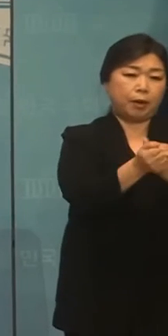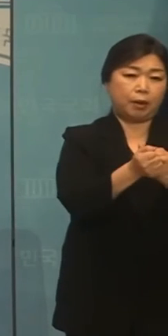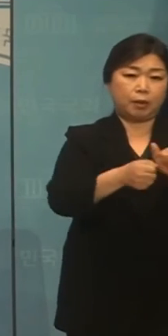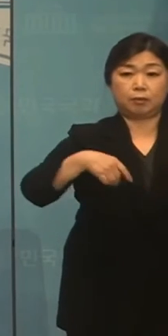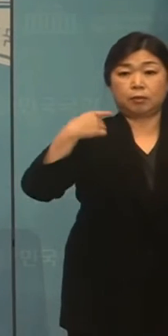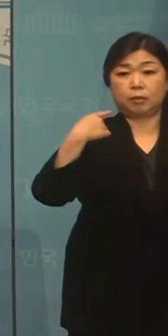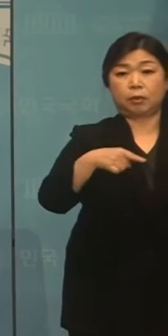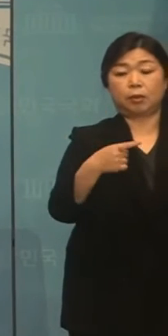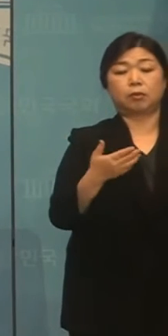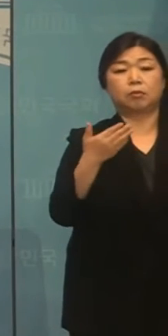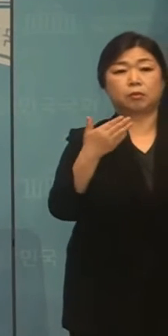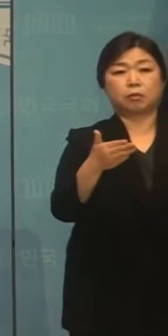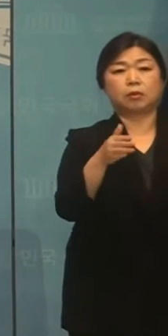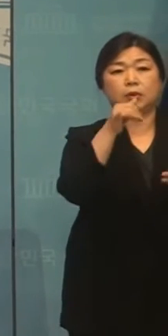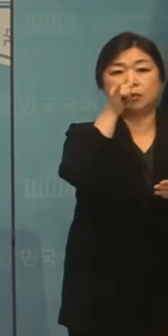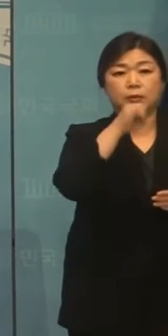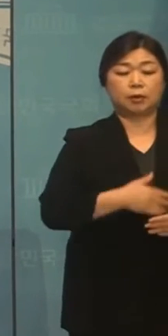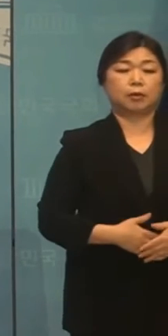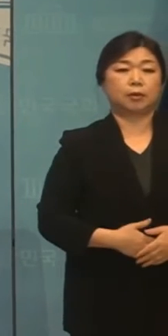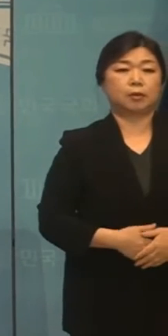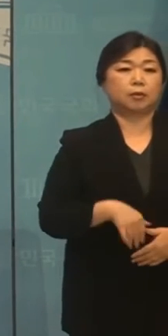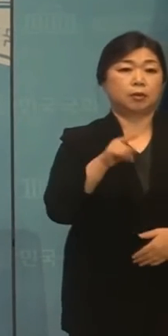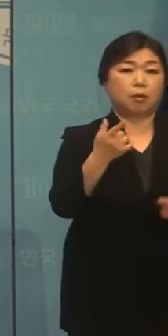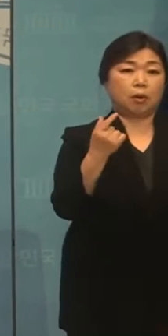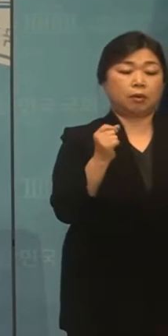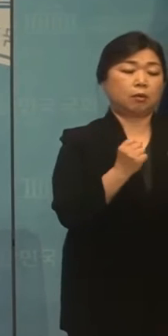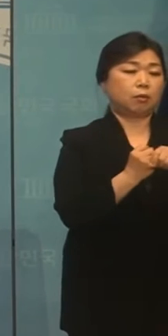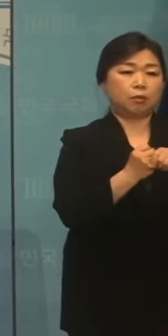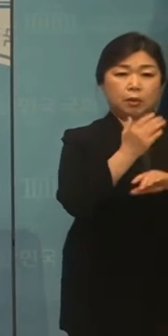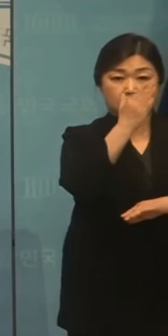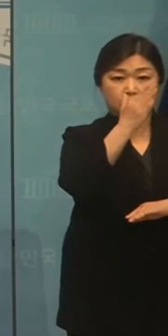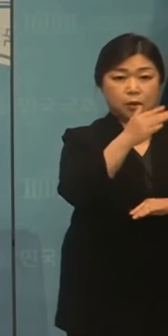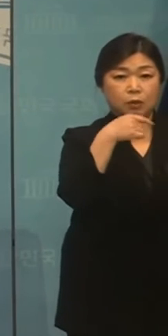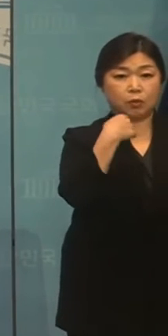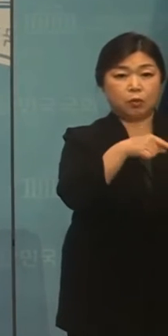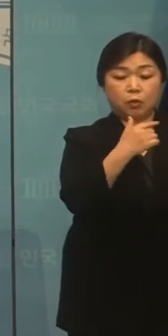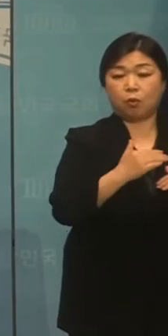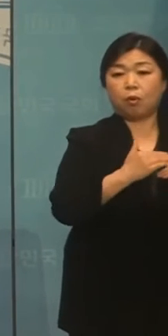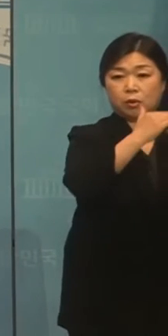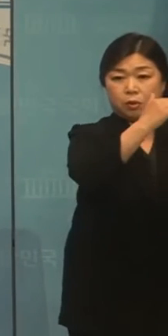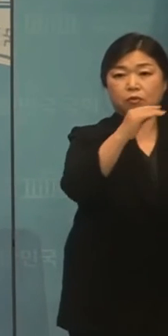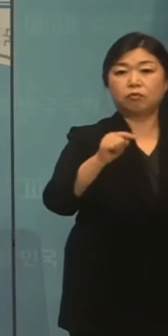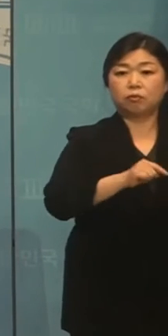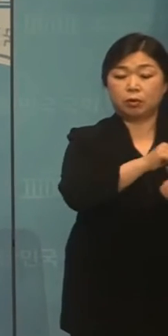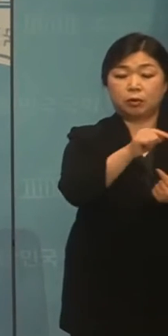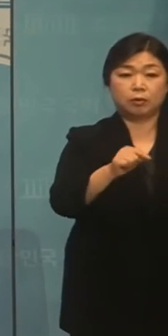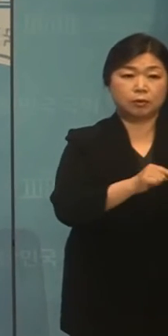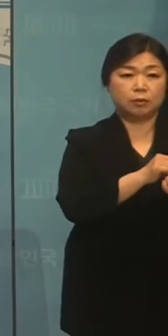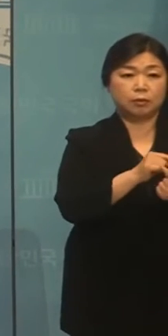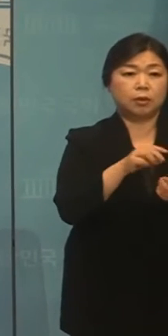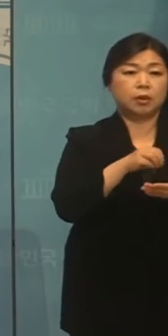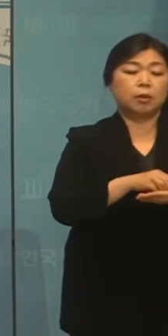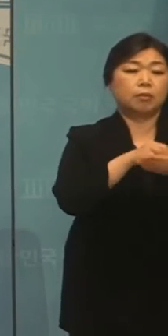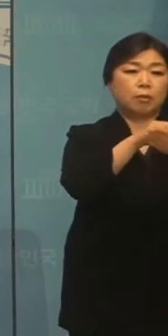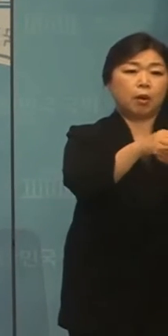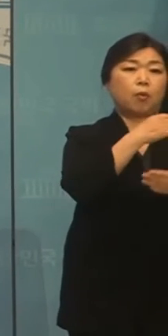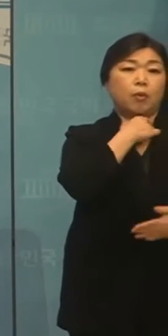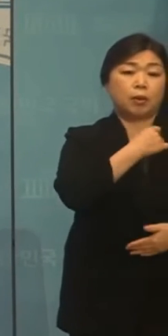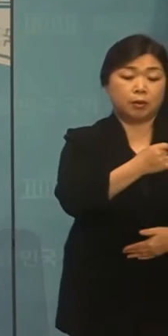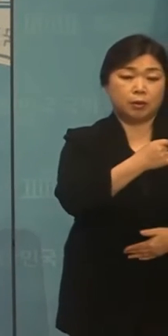초압축적으로 운영하고 있습니다. 이런 과도한 교육과정 운영은 입학을